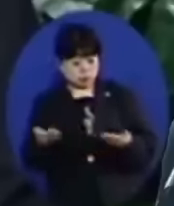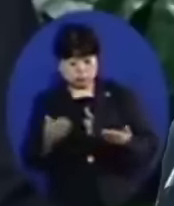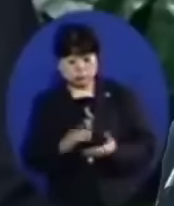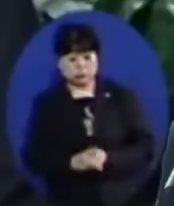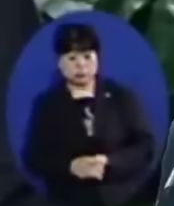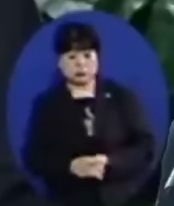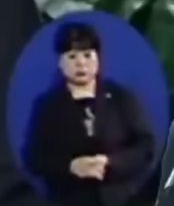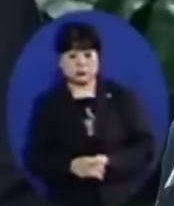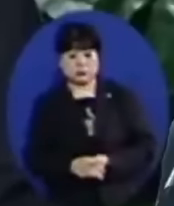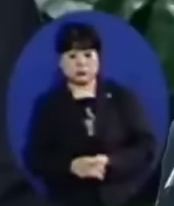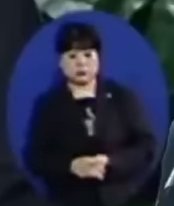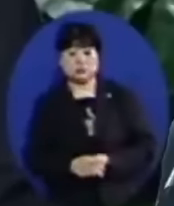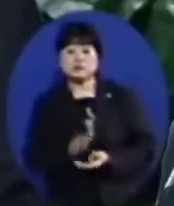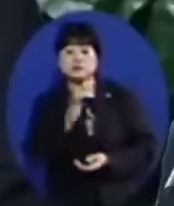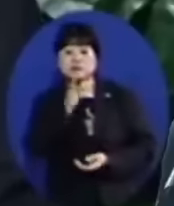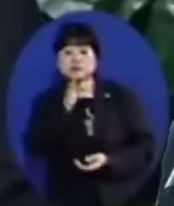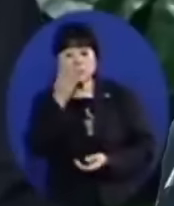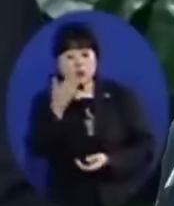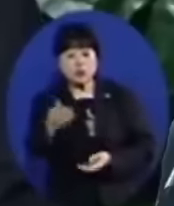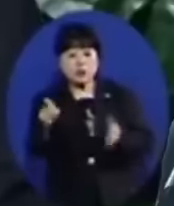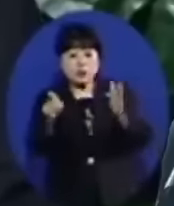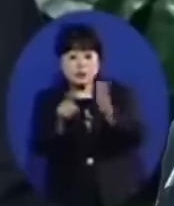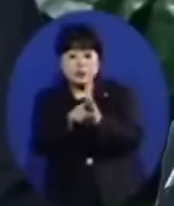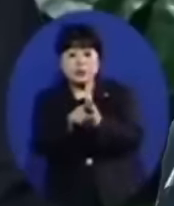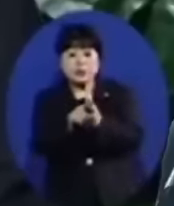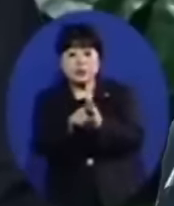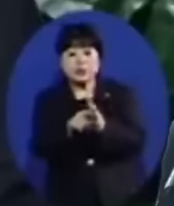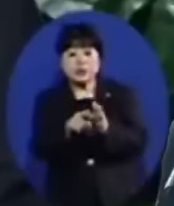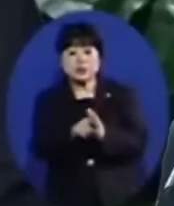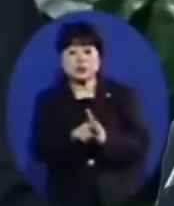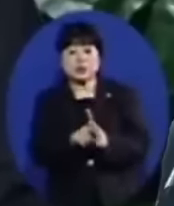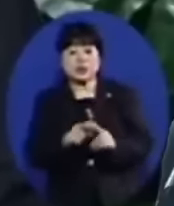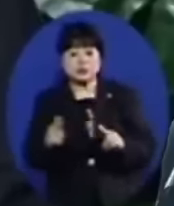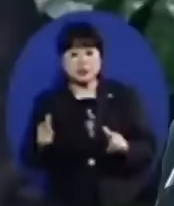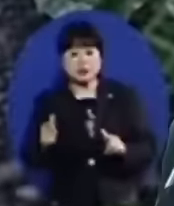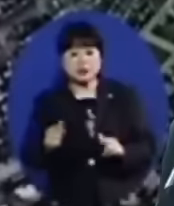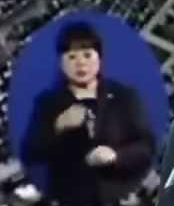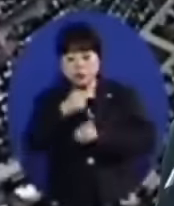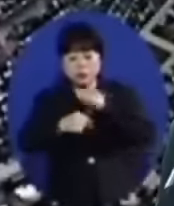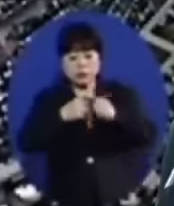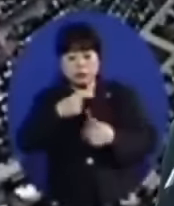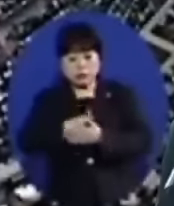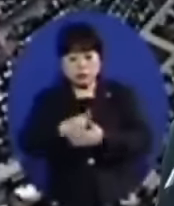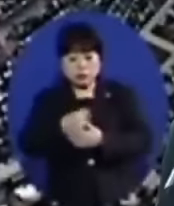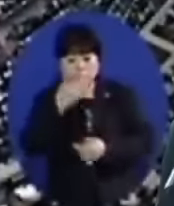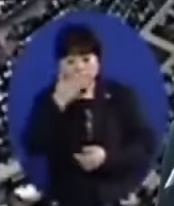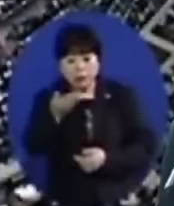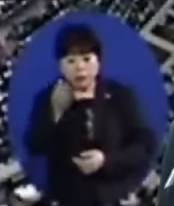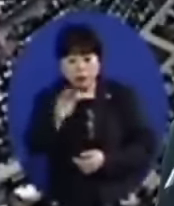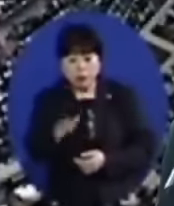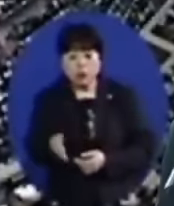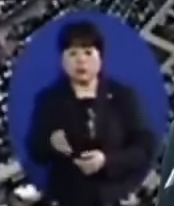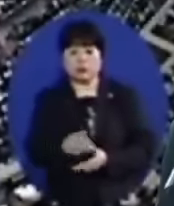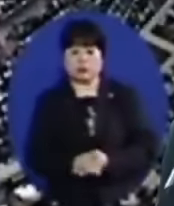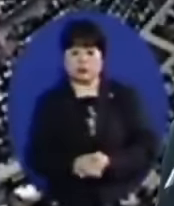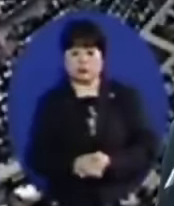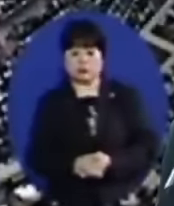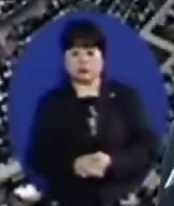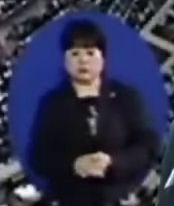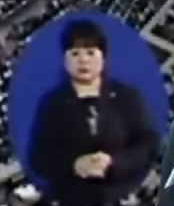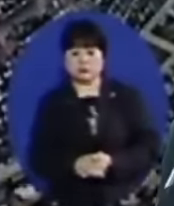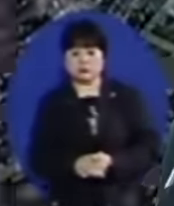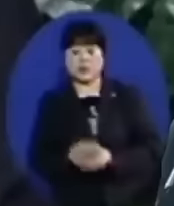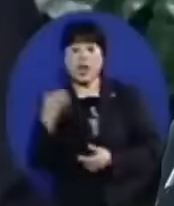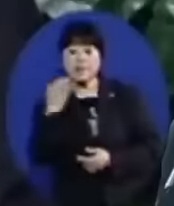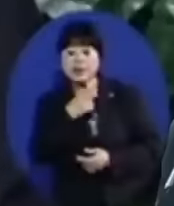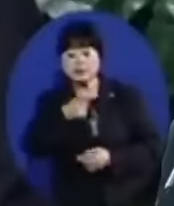것입니다. 여러분이 믿으려고 하면 믿고 안 믿으려면 안 믿을 수 있습니다. 그렇기 때문에